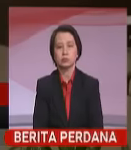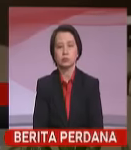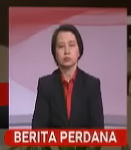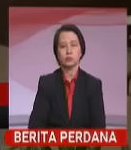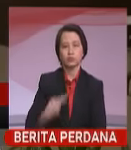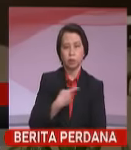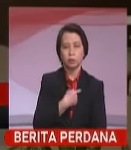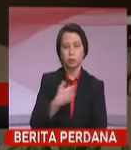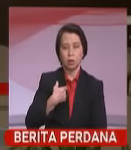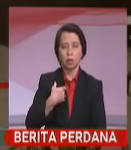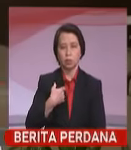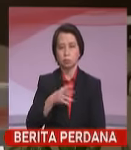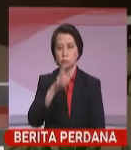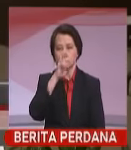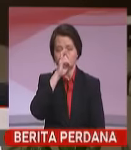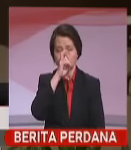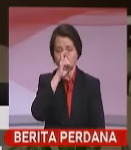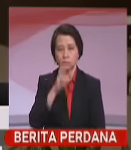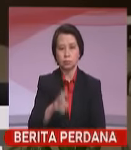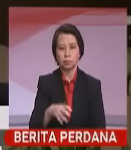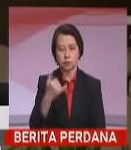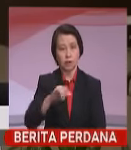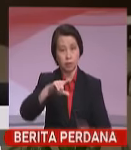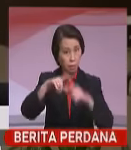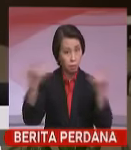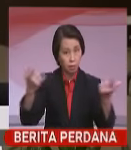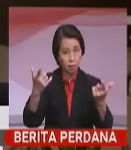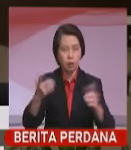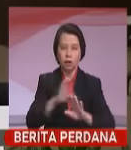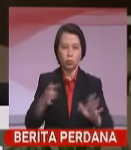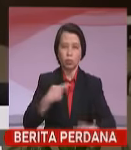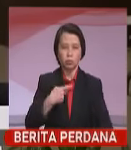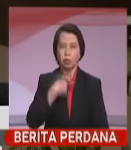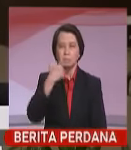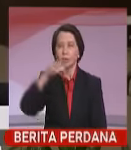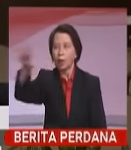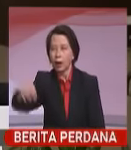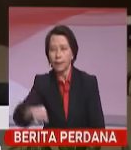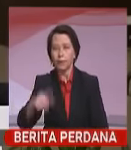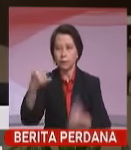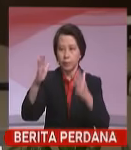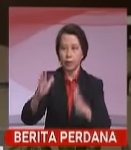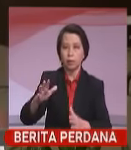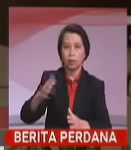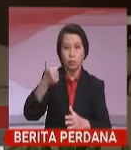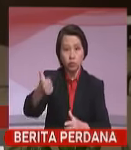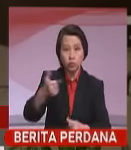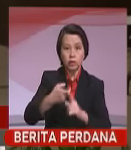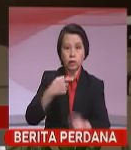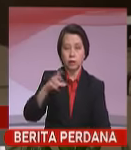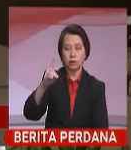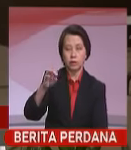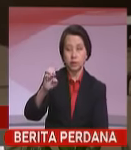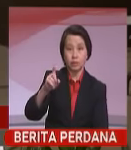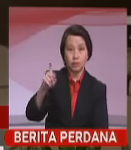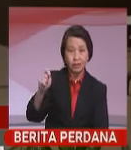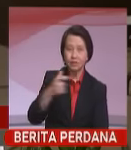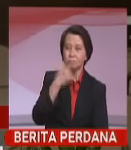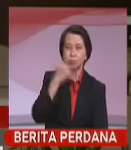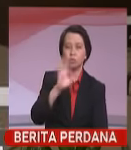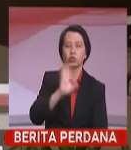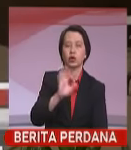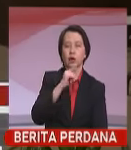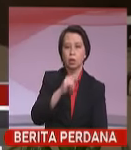Kita ada satu penerian yang berlainan sikit. Bukan kita tak nak ambil player-player bagus daripada AMD, tapi kita tak nak